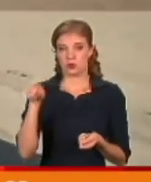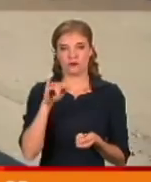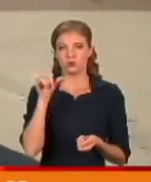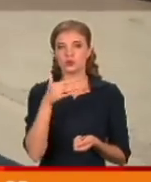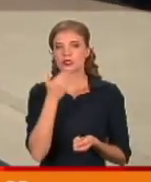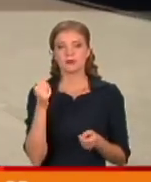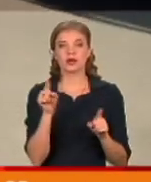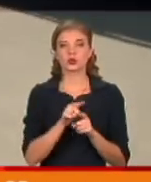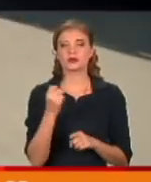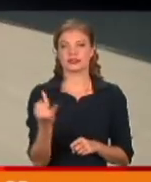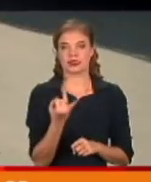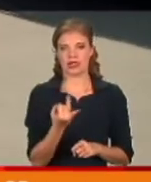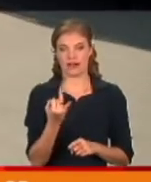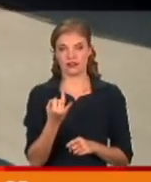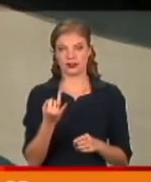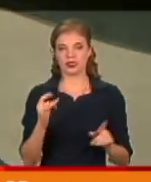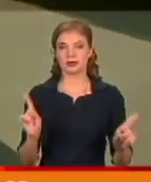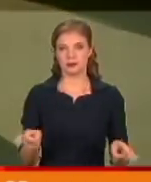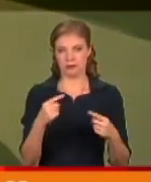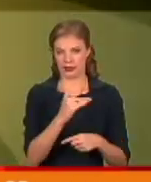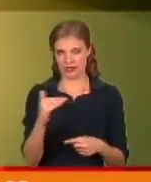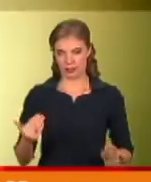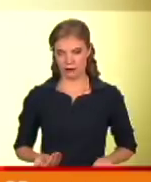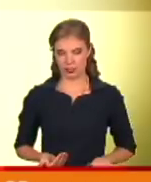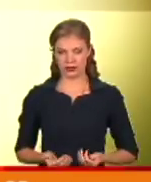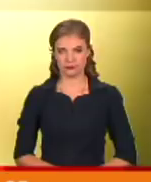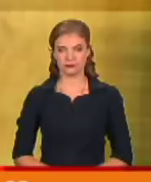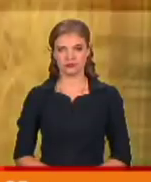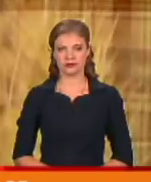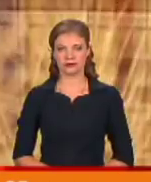мав у них такої зацікавленості підіймати його.